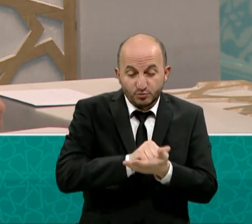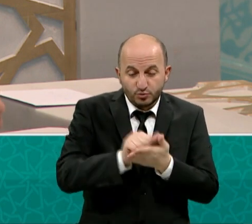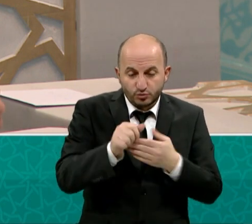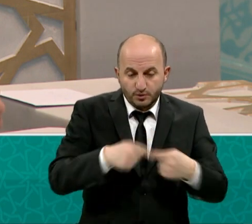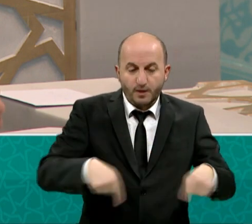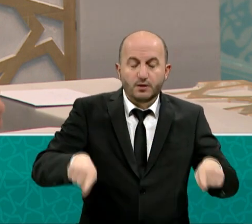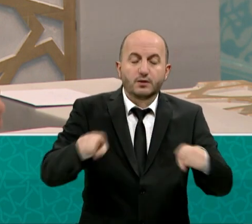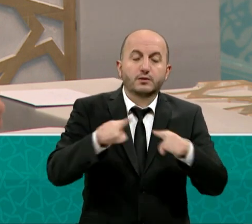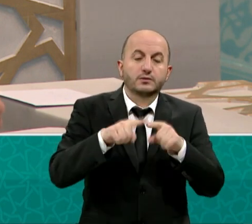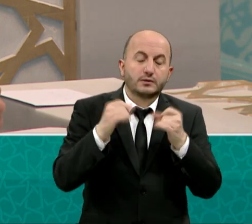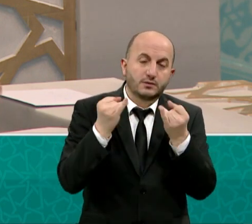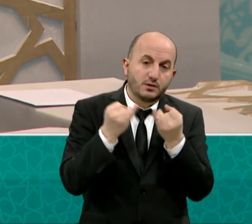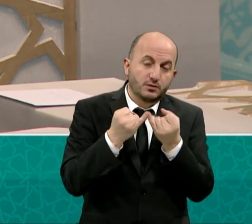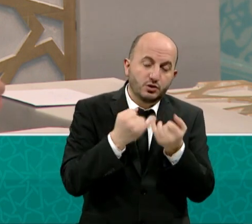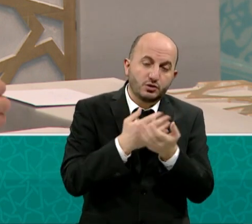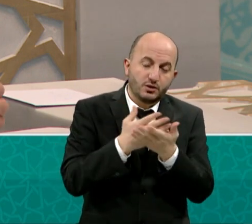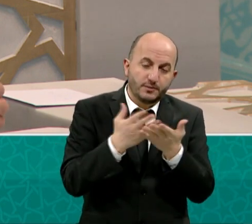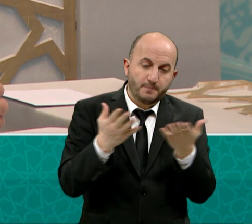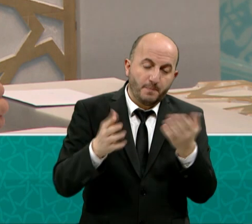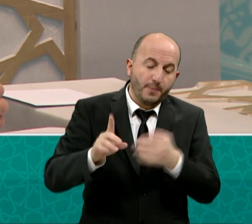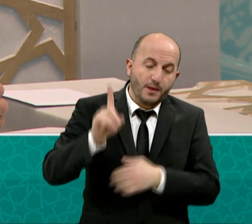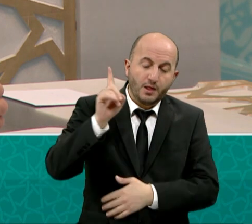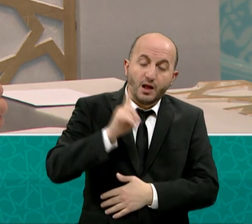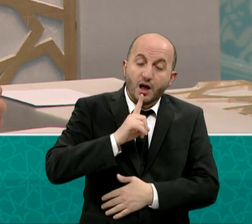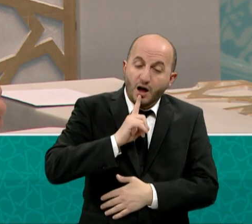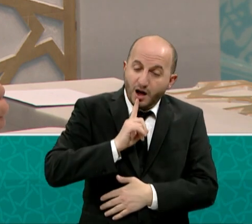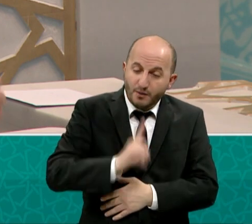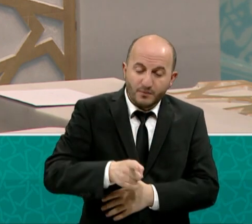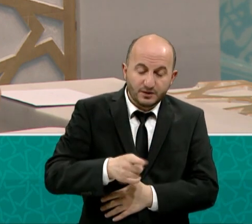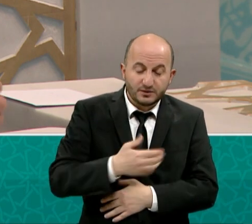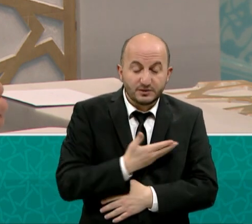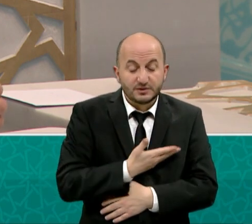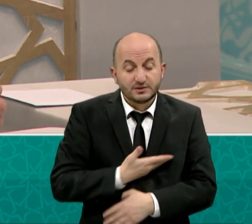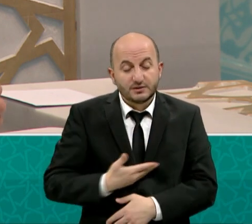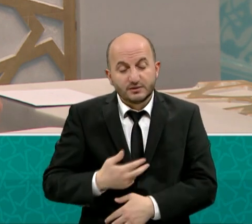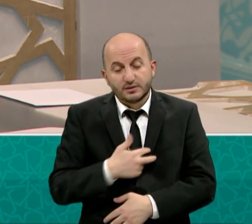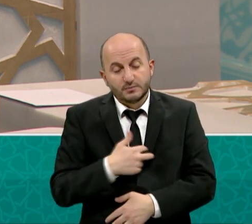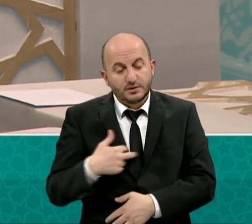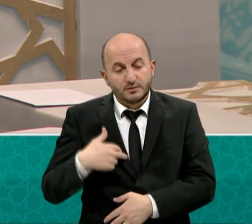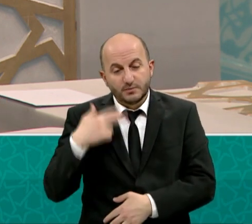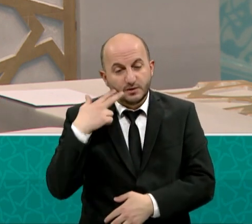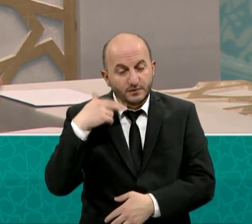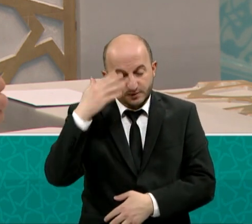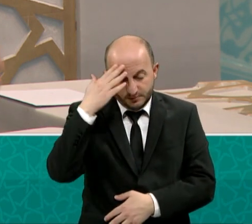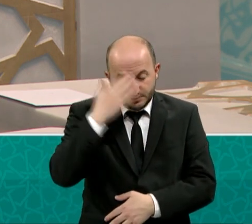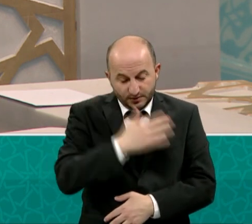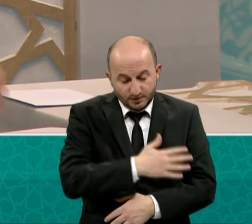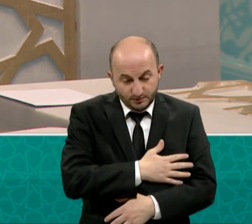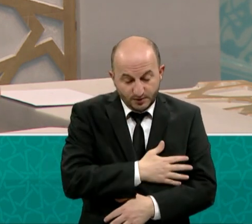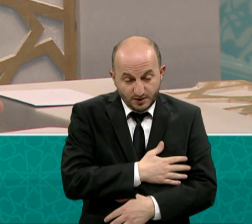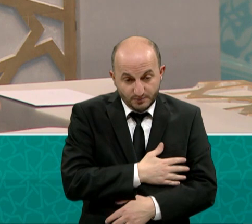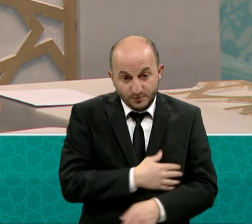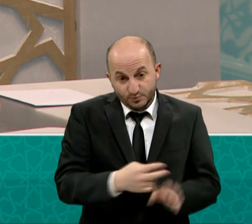alanlarında kardeşlerim, Allah'ın emrettiği, sevgili Peygamberimiz Aleyhisselatü Vesselam'ın gösterdiği